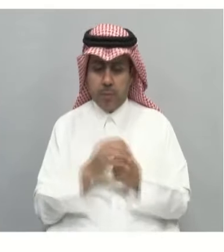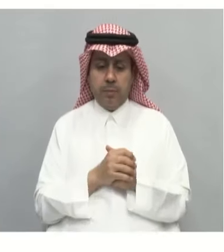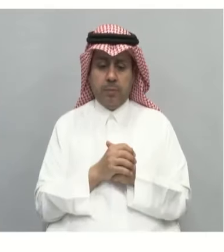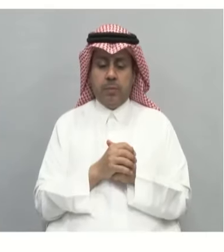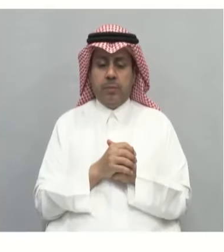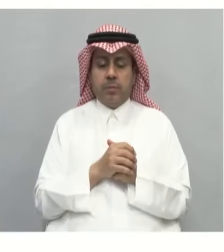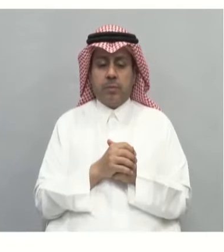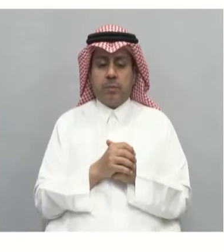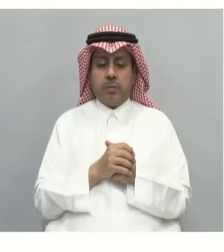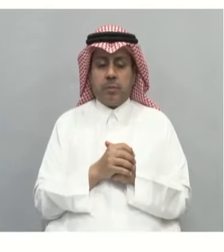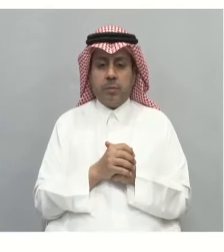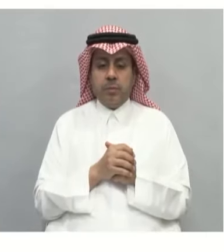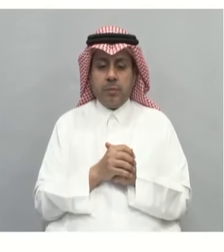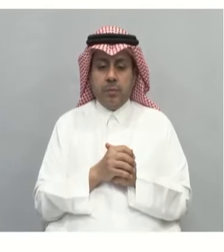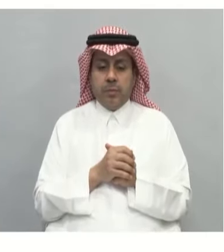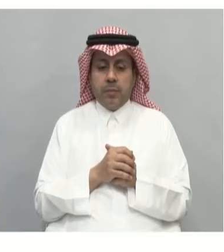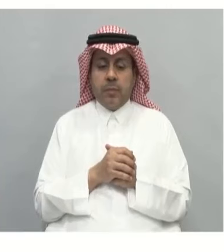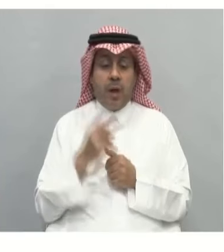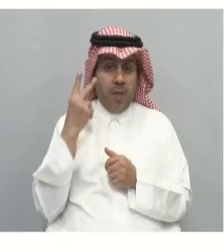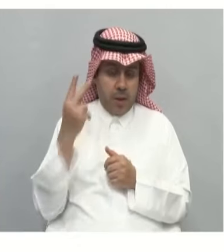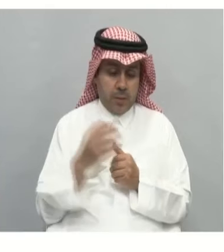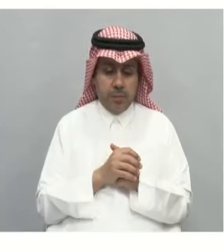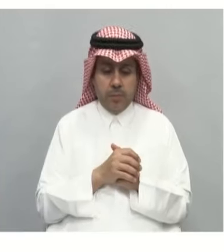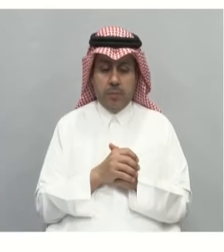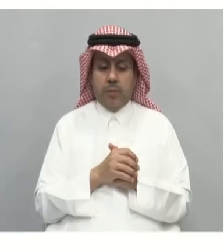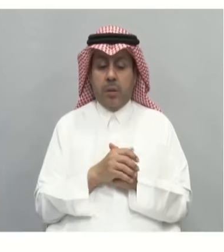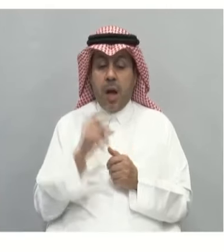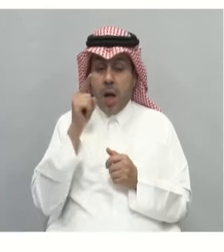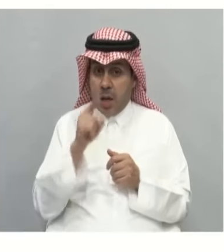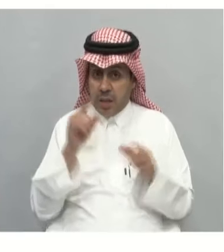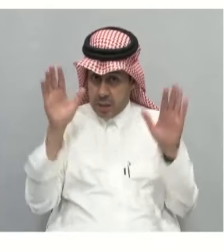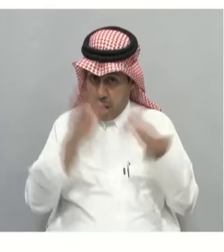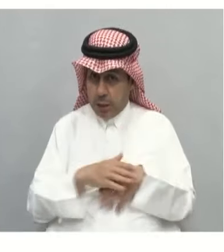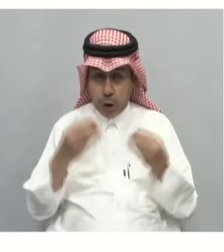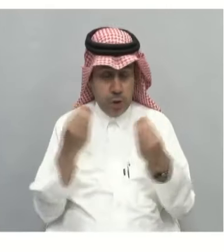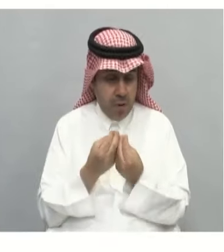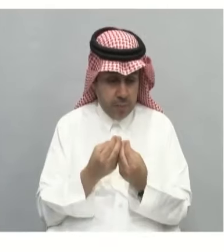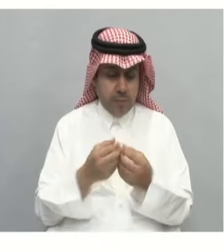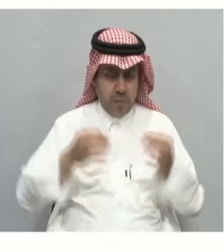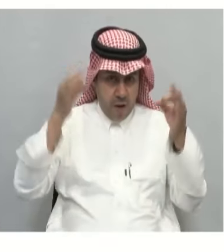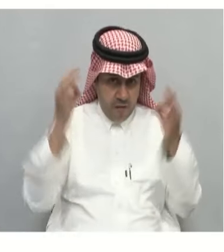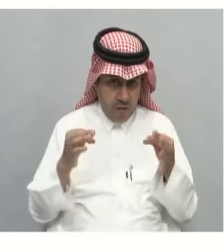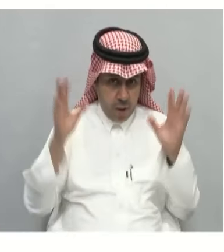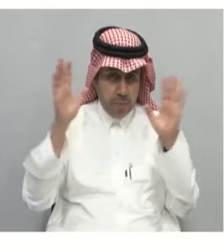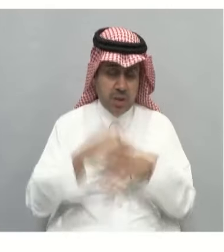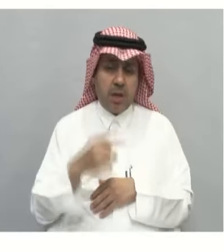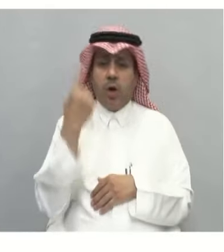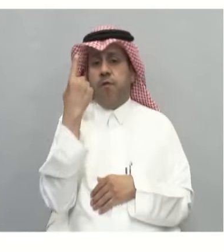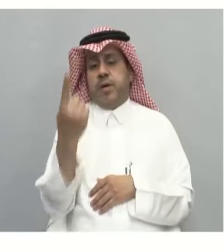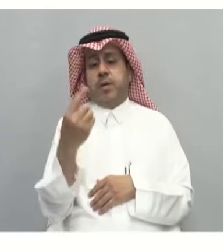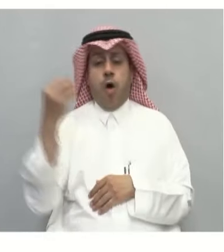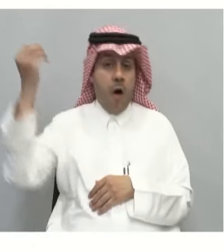ان يكون حاضرا في صلاه الجماعه ثانيا ان صلاه الجماعه افضل من صلاه